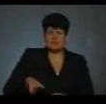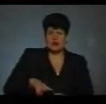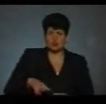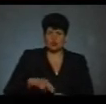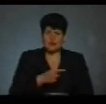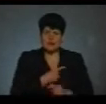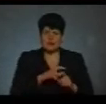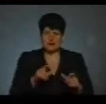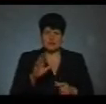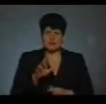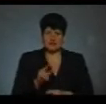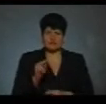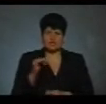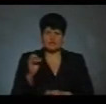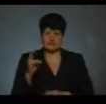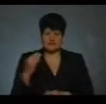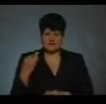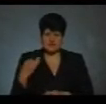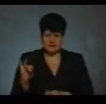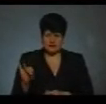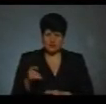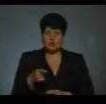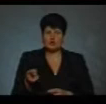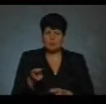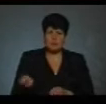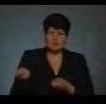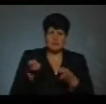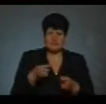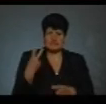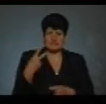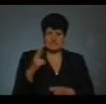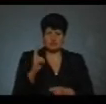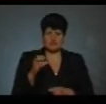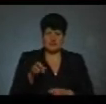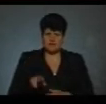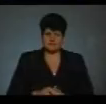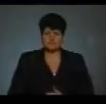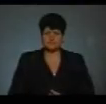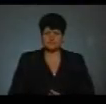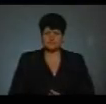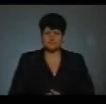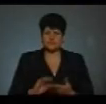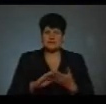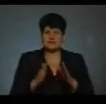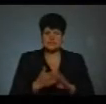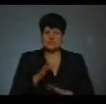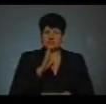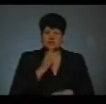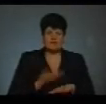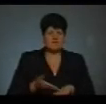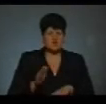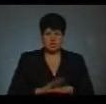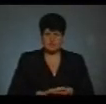лікарні Ярослав Чайківський. До Тернополя з Почаєва її перевели 20 квітня. Стан пацієнтки важкий.